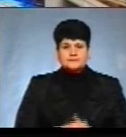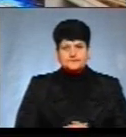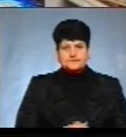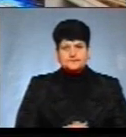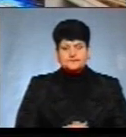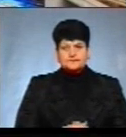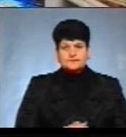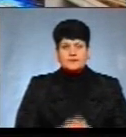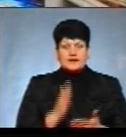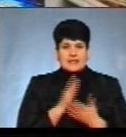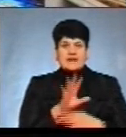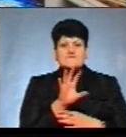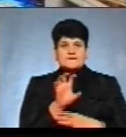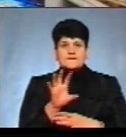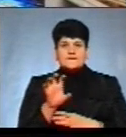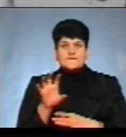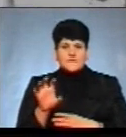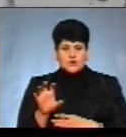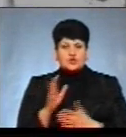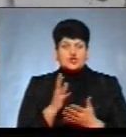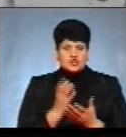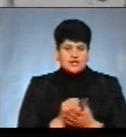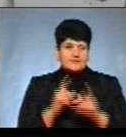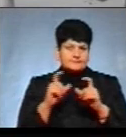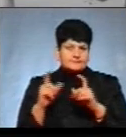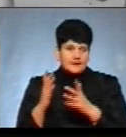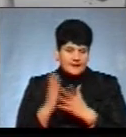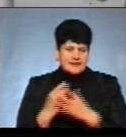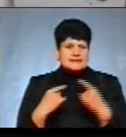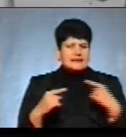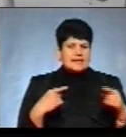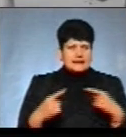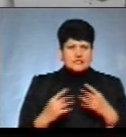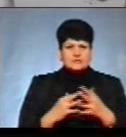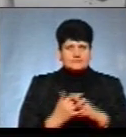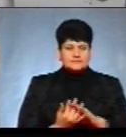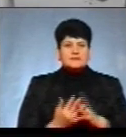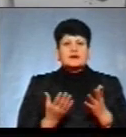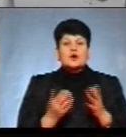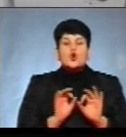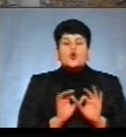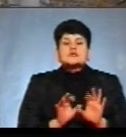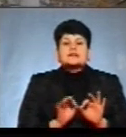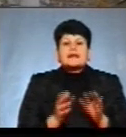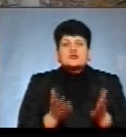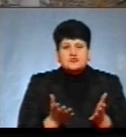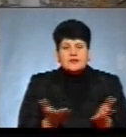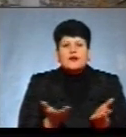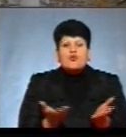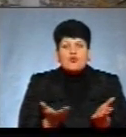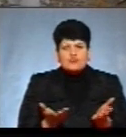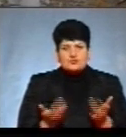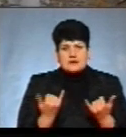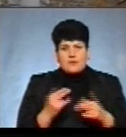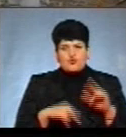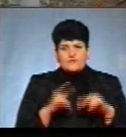Так. У нас є фотографії ще і із іншого населеного пункту. Розкажіть, будь ласка, на якому етапі